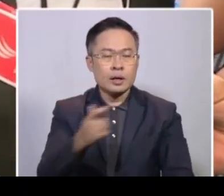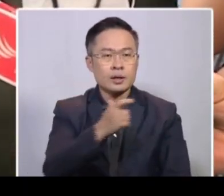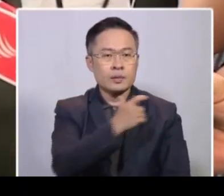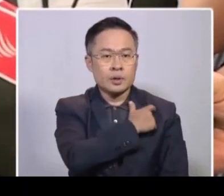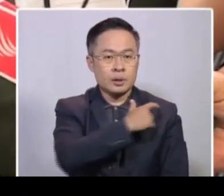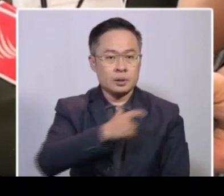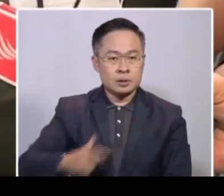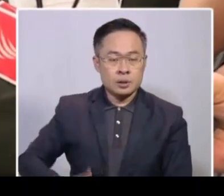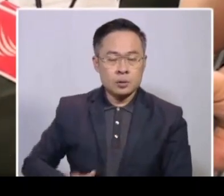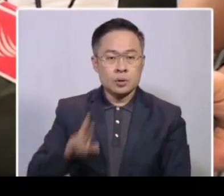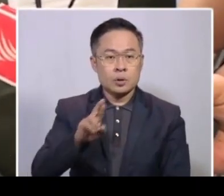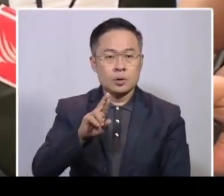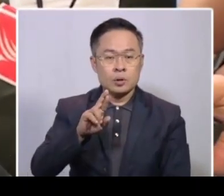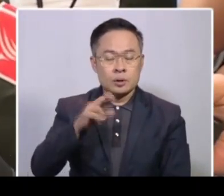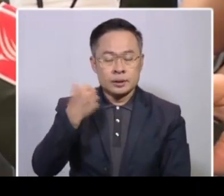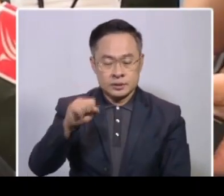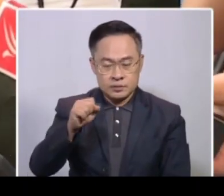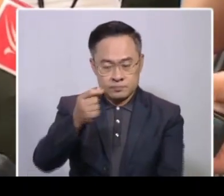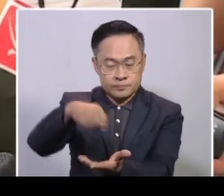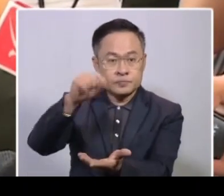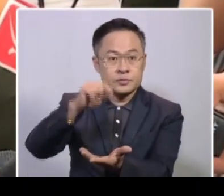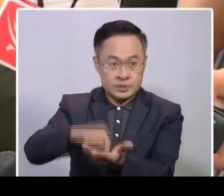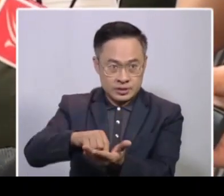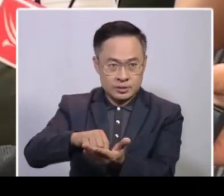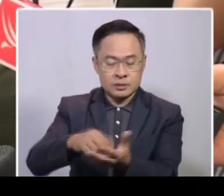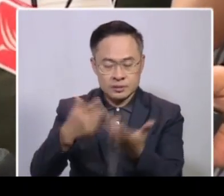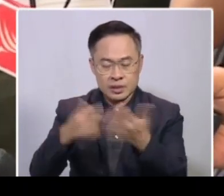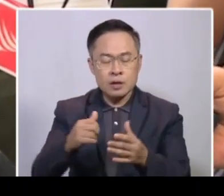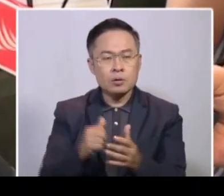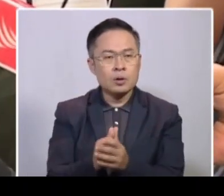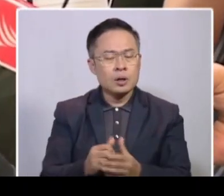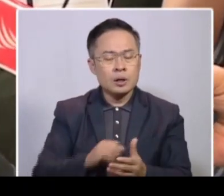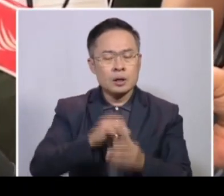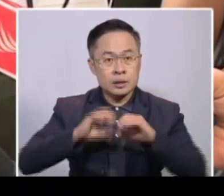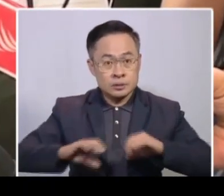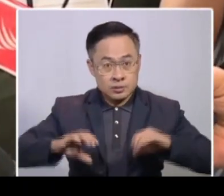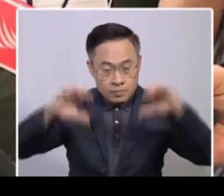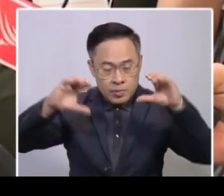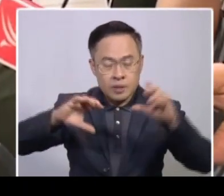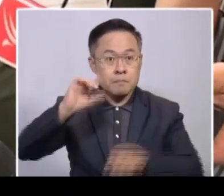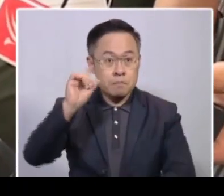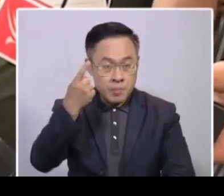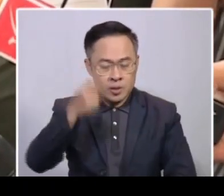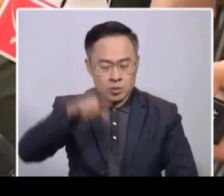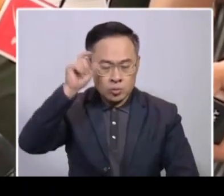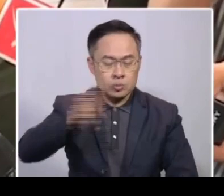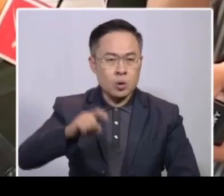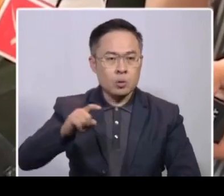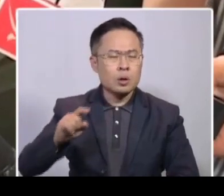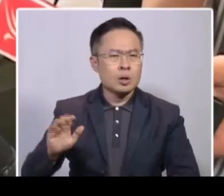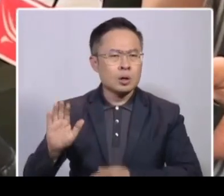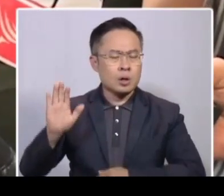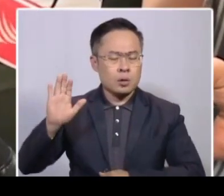และเมื่อนายกรัฐมนตรีคนใหม่เข้าถวายสัตย์ปฏิญาณตนและรัฐบาลชุดเดิมก็จะพ้นจากหน้าที่ไปในทันที